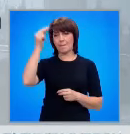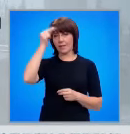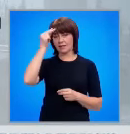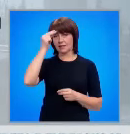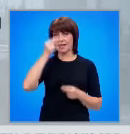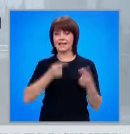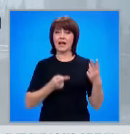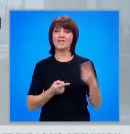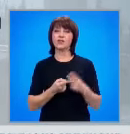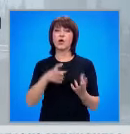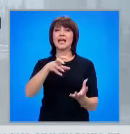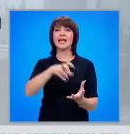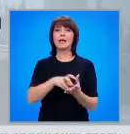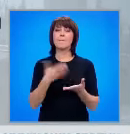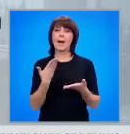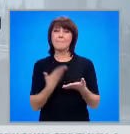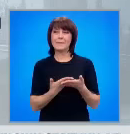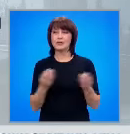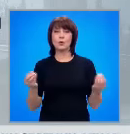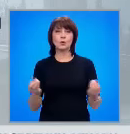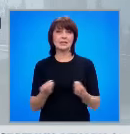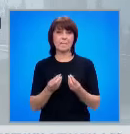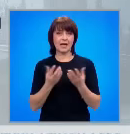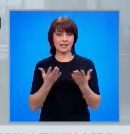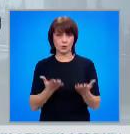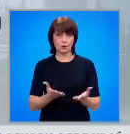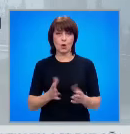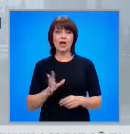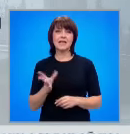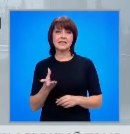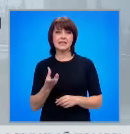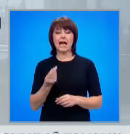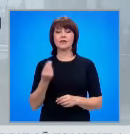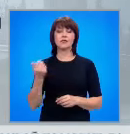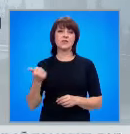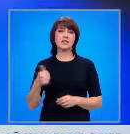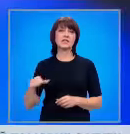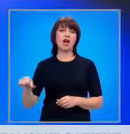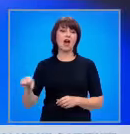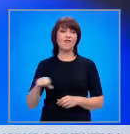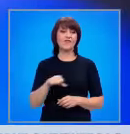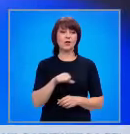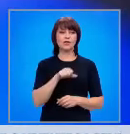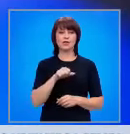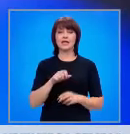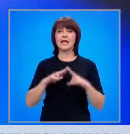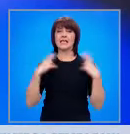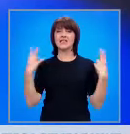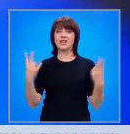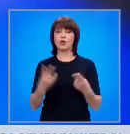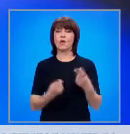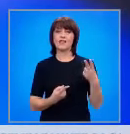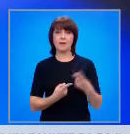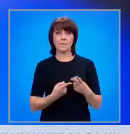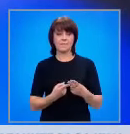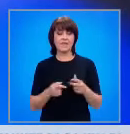намира най-близо до събитието пред Уестминстърското абатство, заедно с водещите световни медии. Джани, добър вечер! За британците днес е